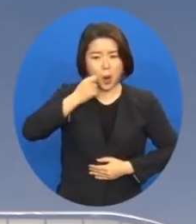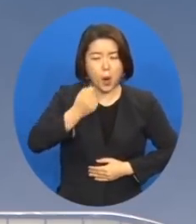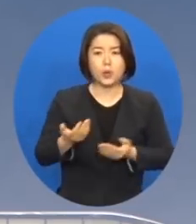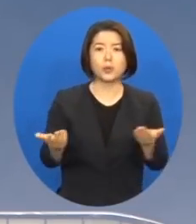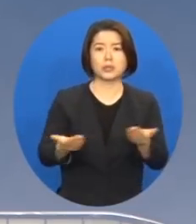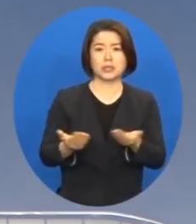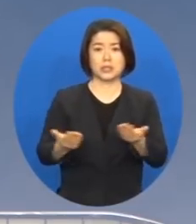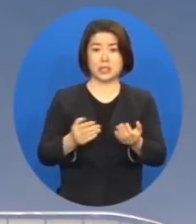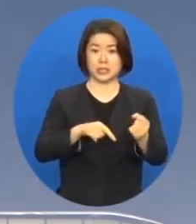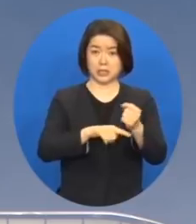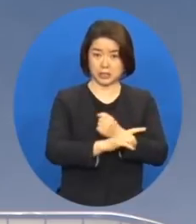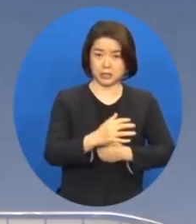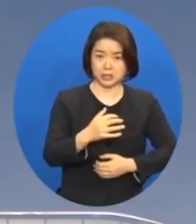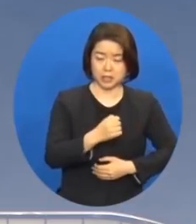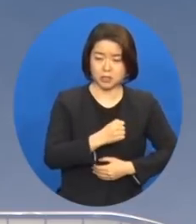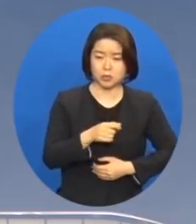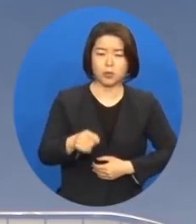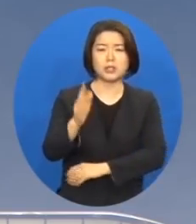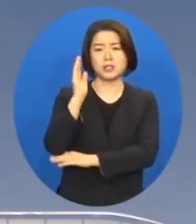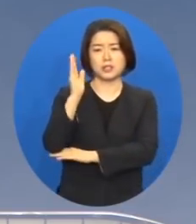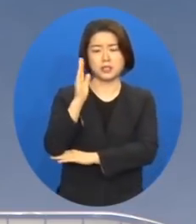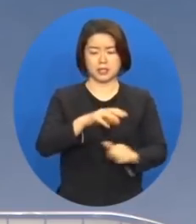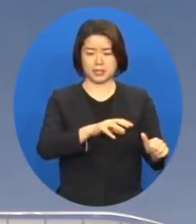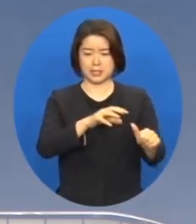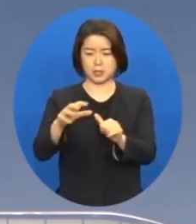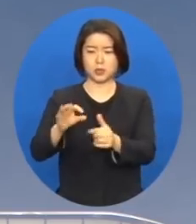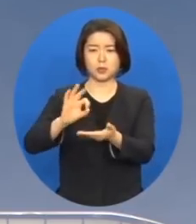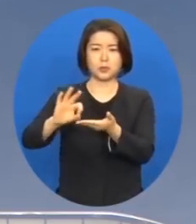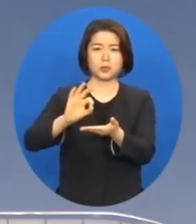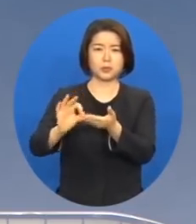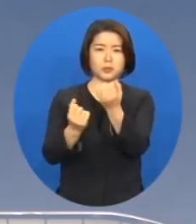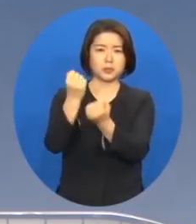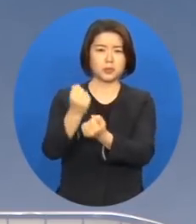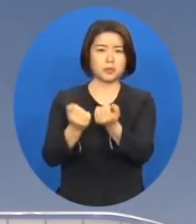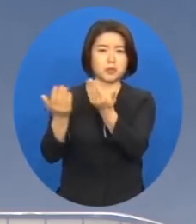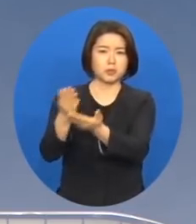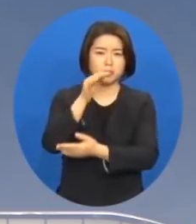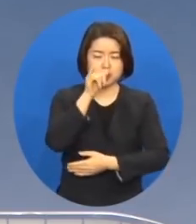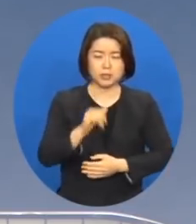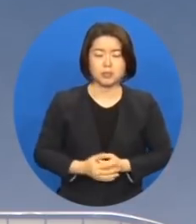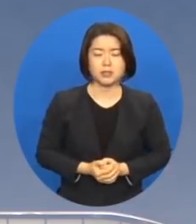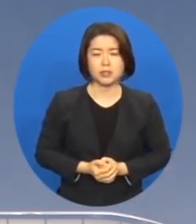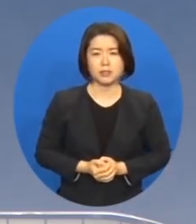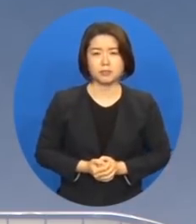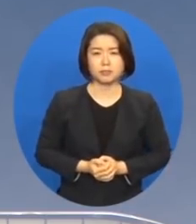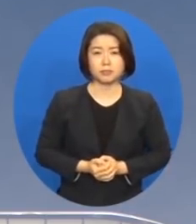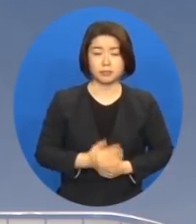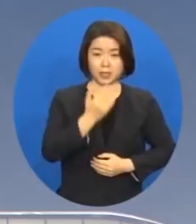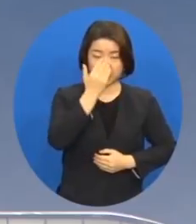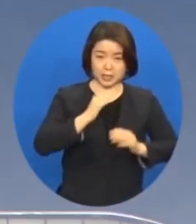일이라는 뜻으로 지금 이 이야기를 인용하고 있는 겁니다. 사실 이스라엘 백성들은